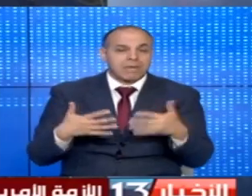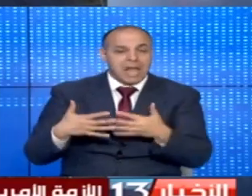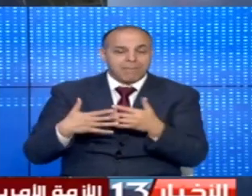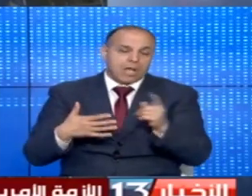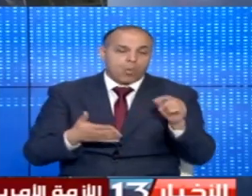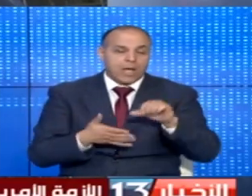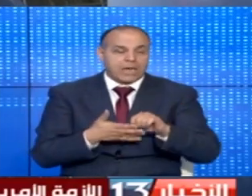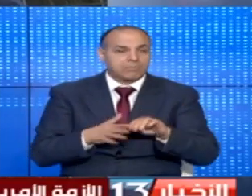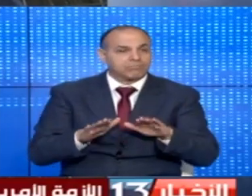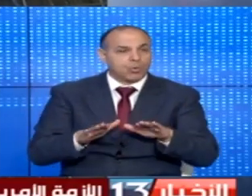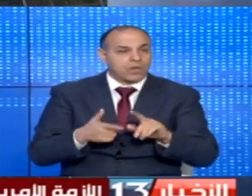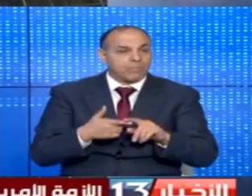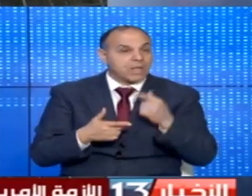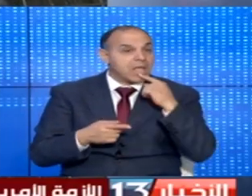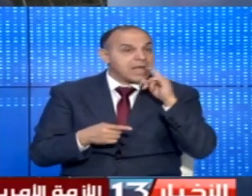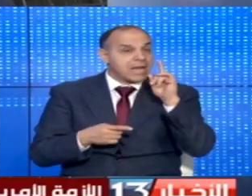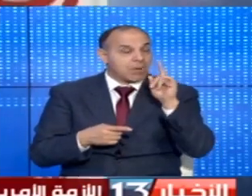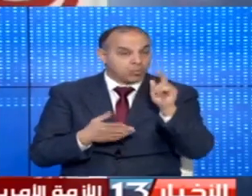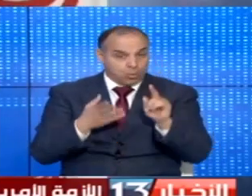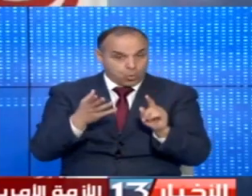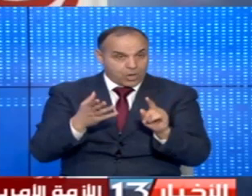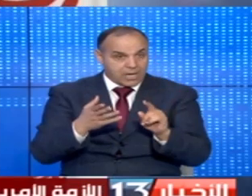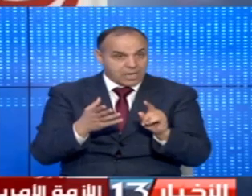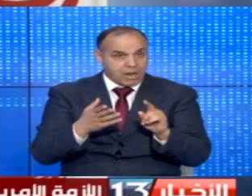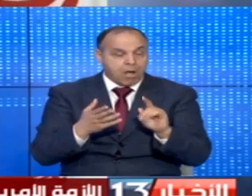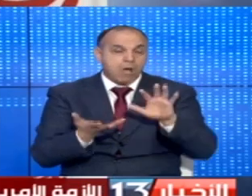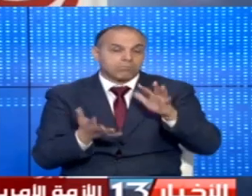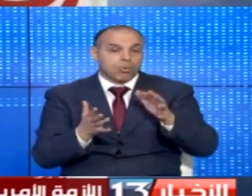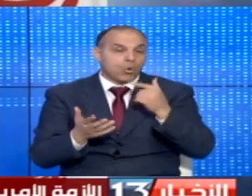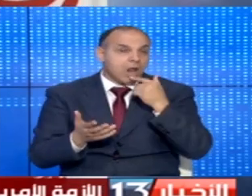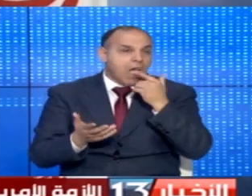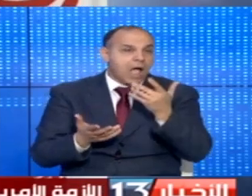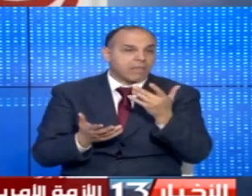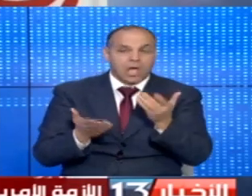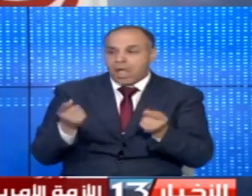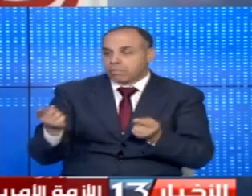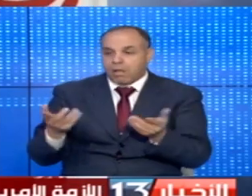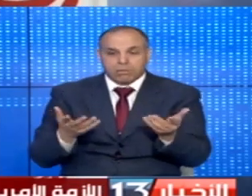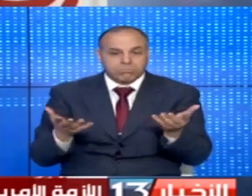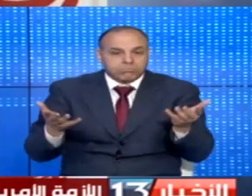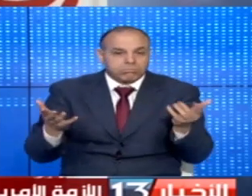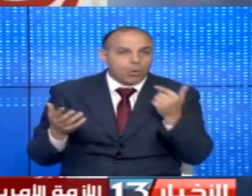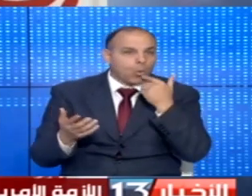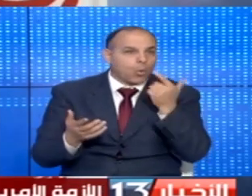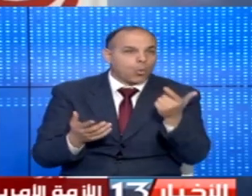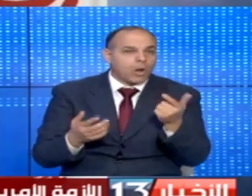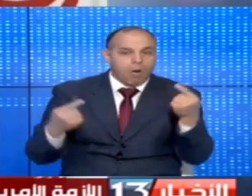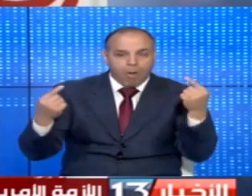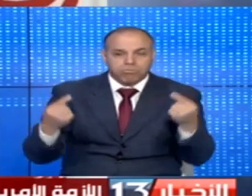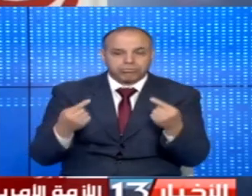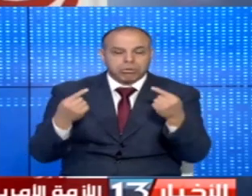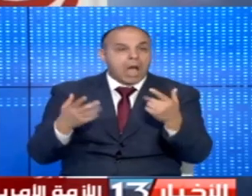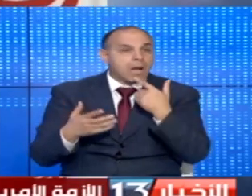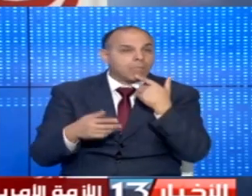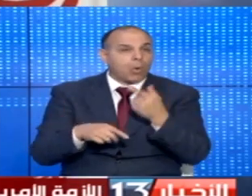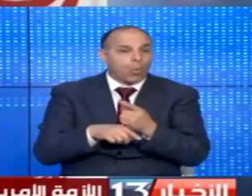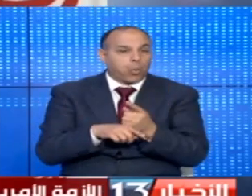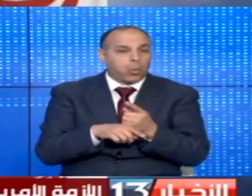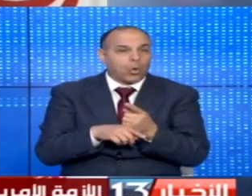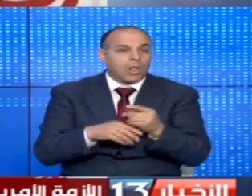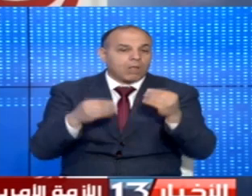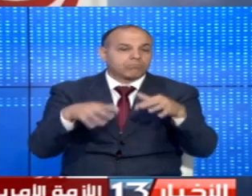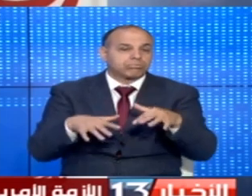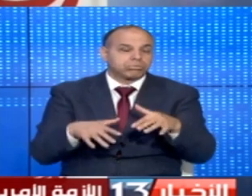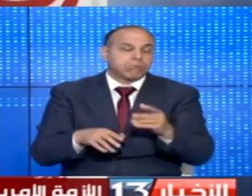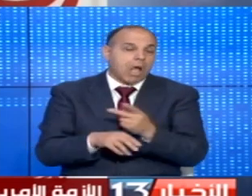وايران لعلمهم انها التقدير قد يضع التكتل في مواجهه حرب ستكون لها مخلفات